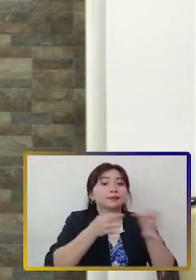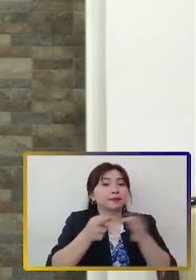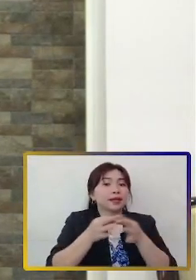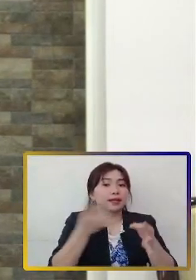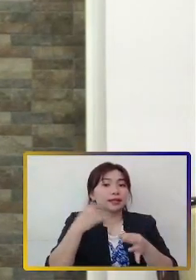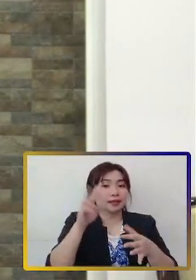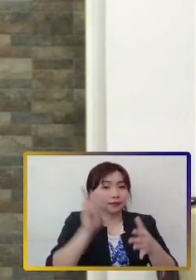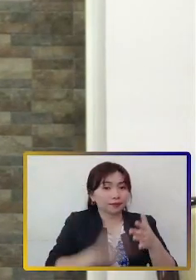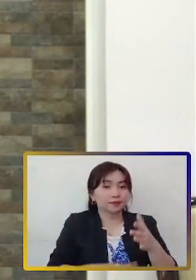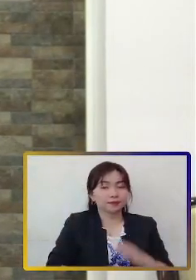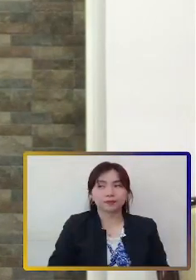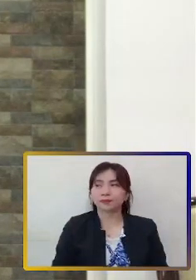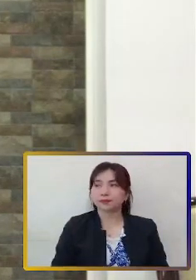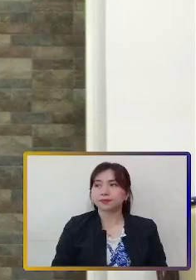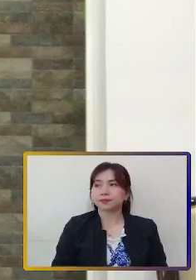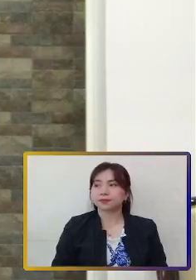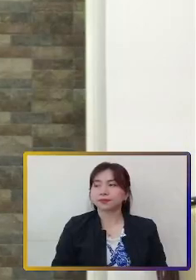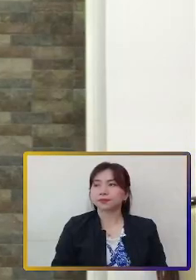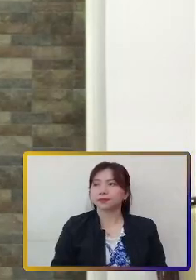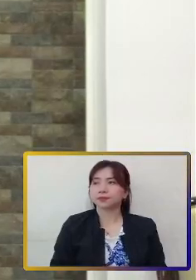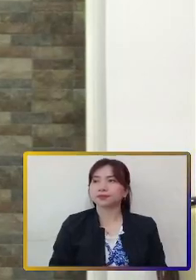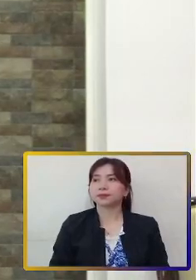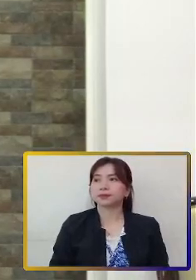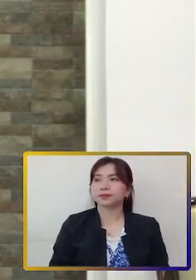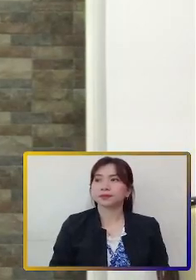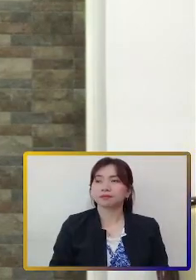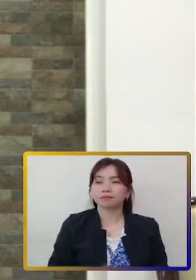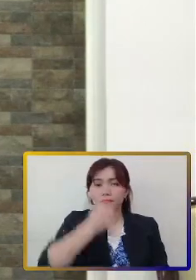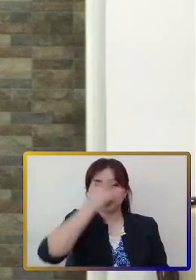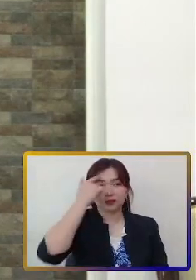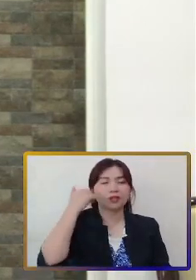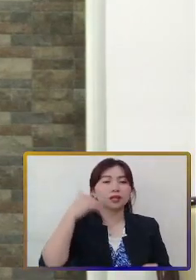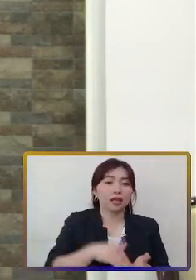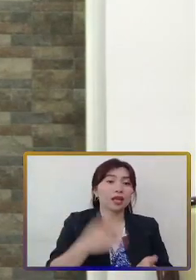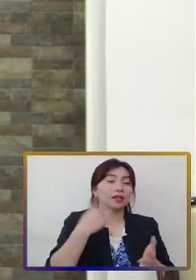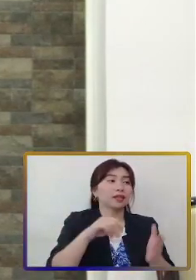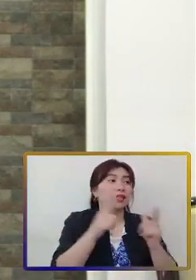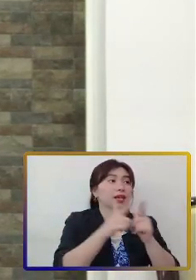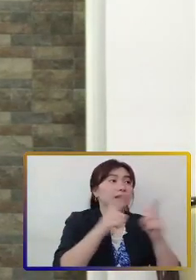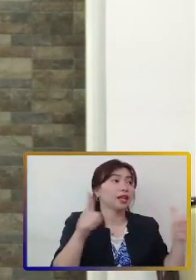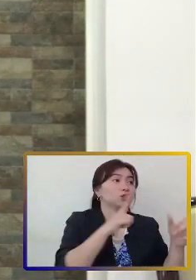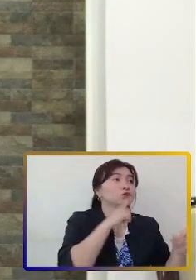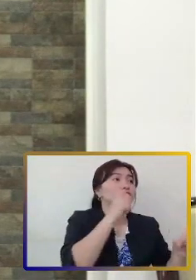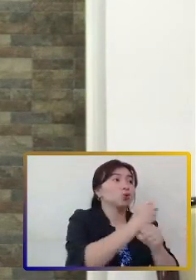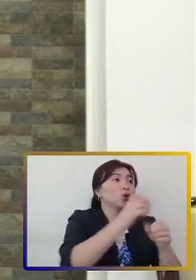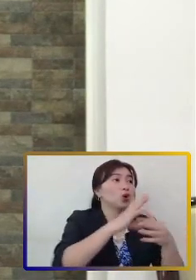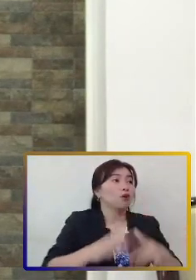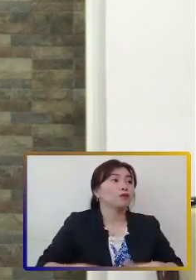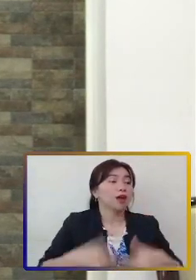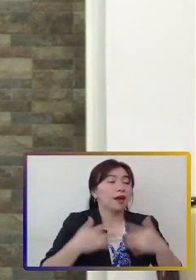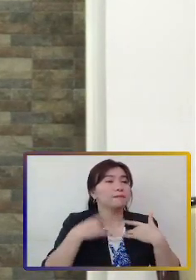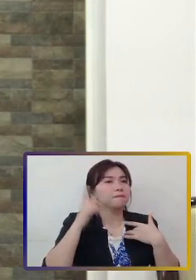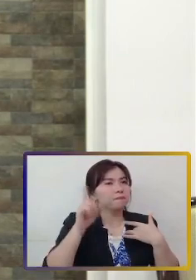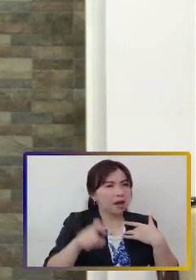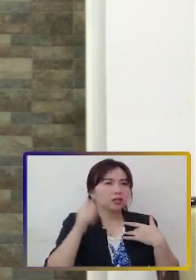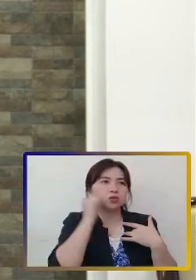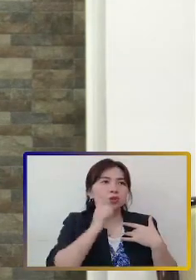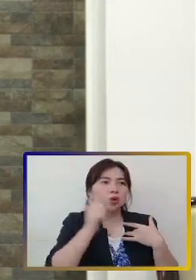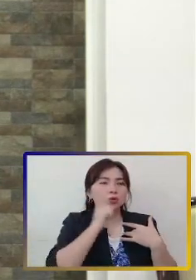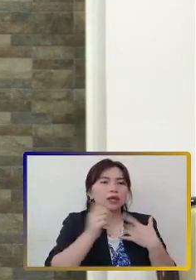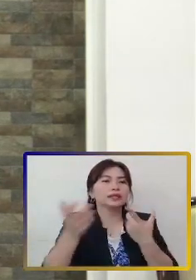puntos po natin sa salitang assurance because the greatest assurance of life should always be